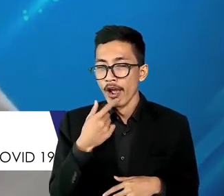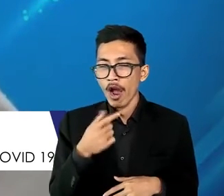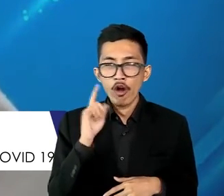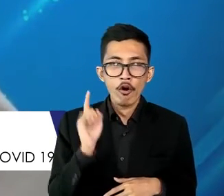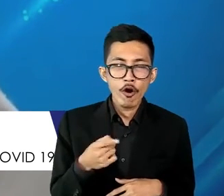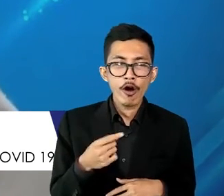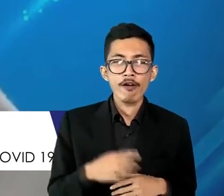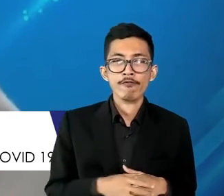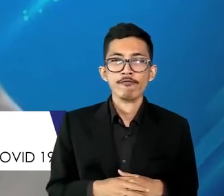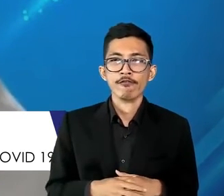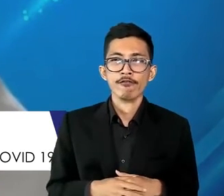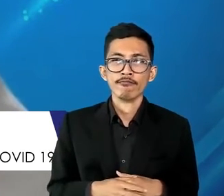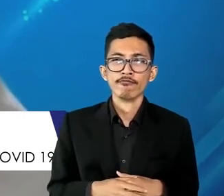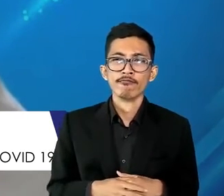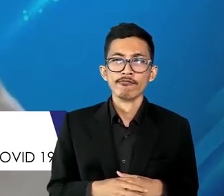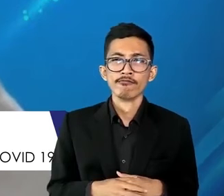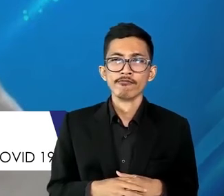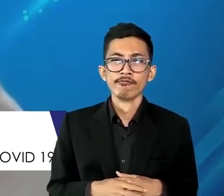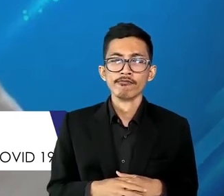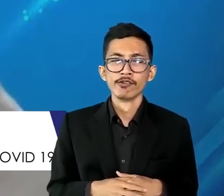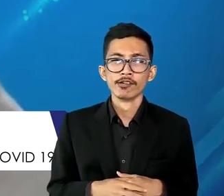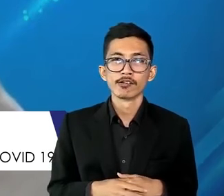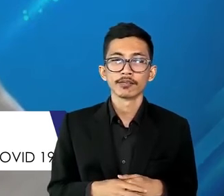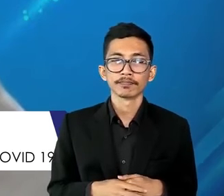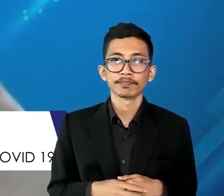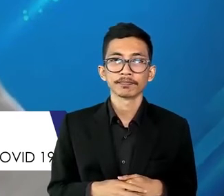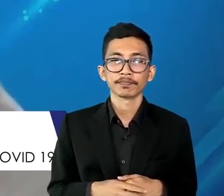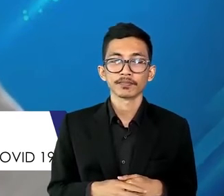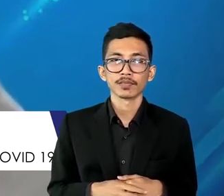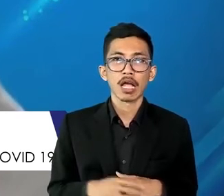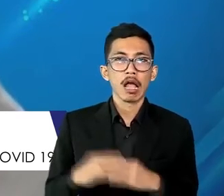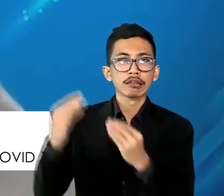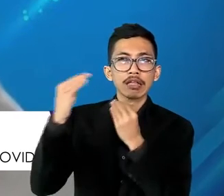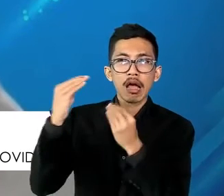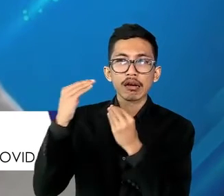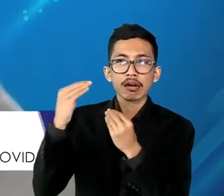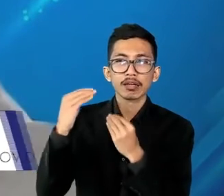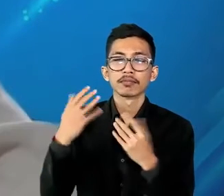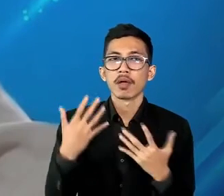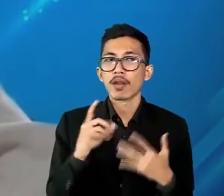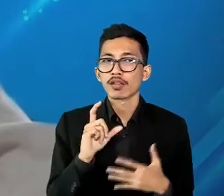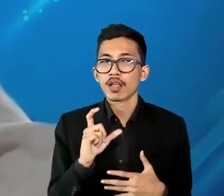baik, kemudian pengetahuan tentang bagaimana caranya melakukan